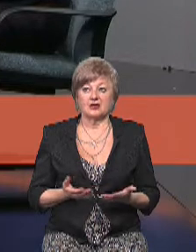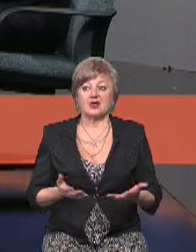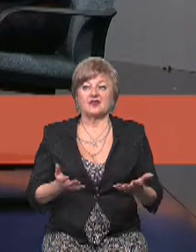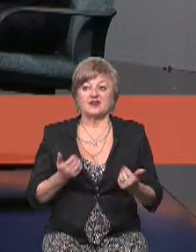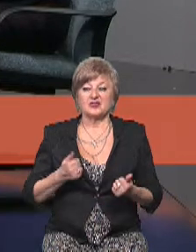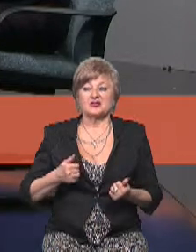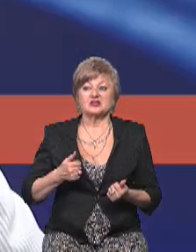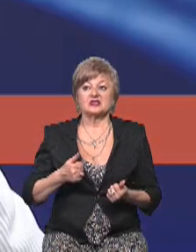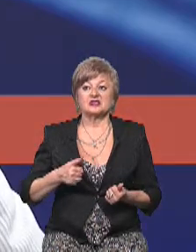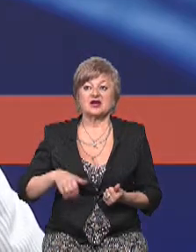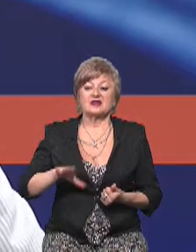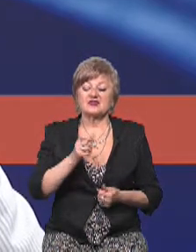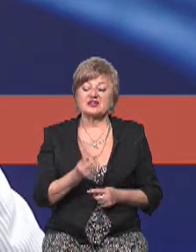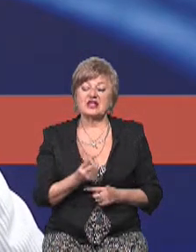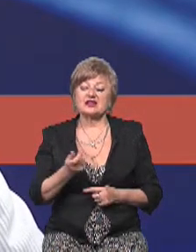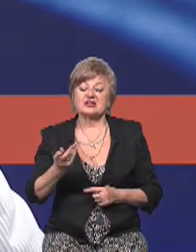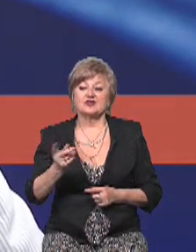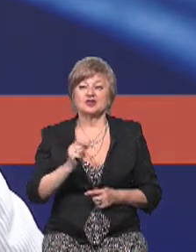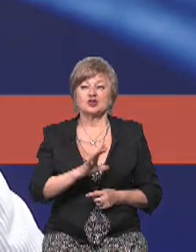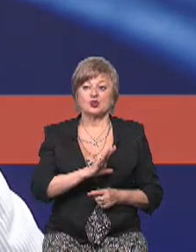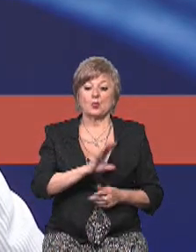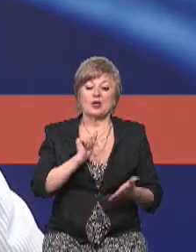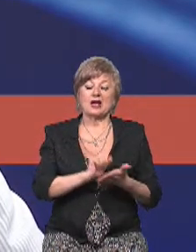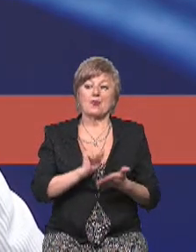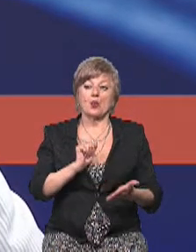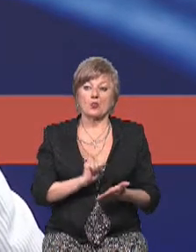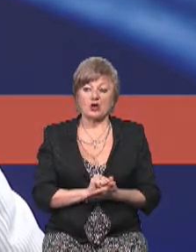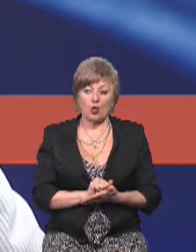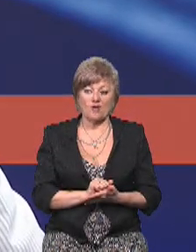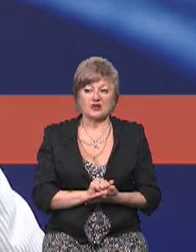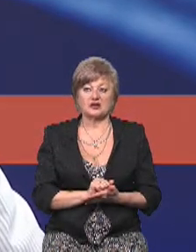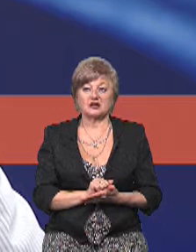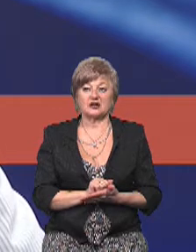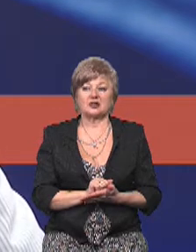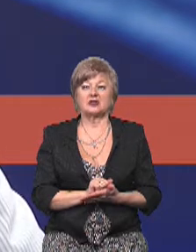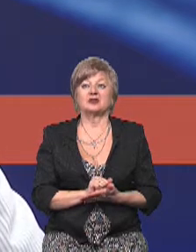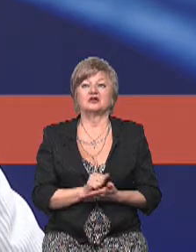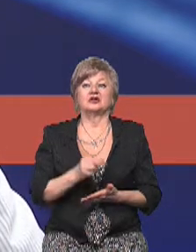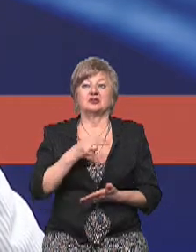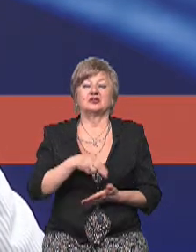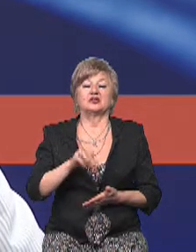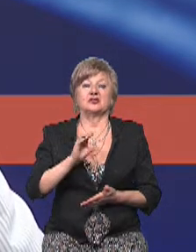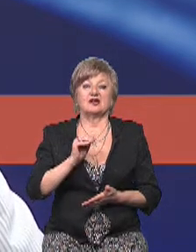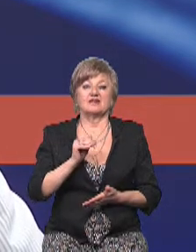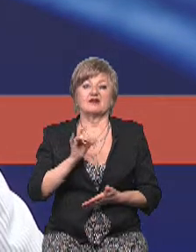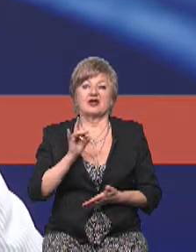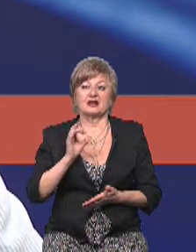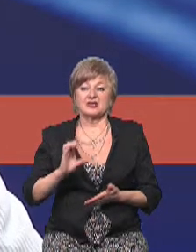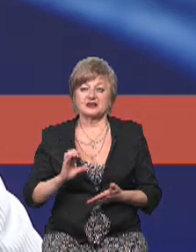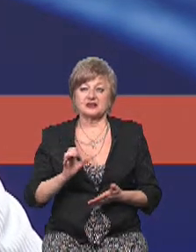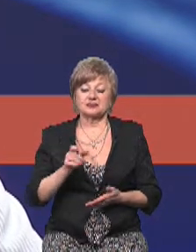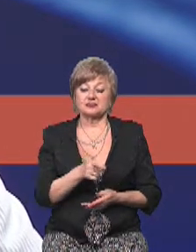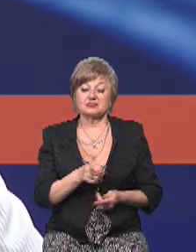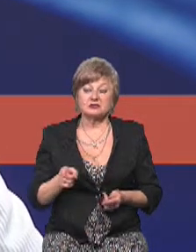брати офіційну статистику, ті цифри, які були опубліковані ДФС зразу після закінчення пільгового